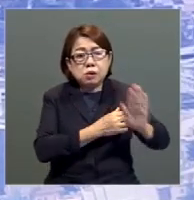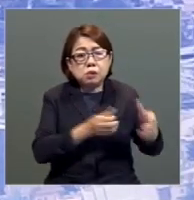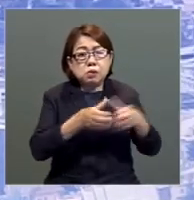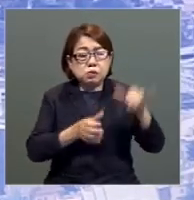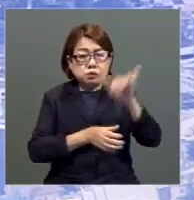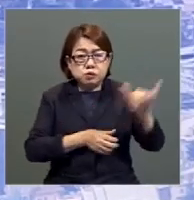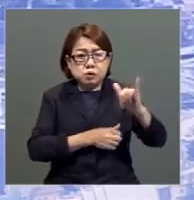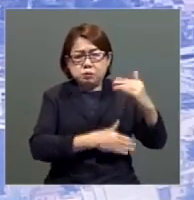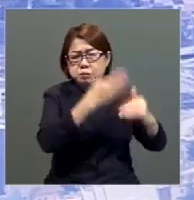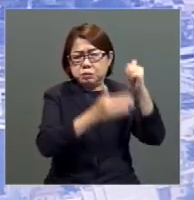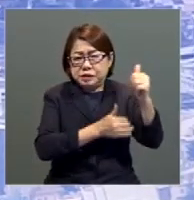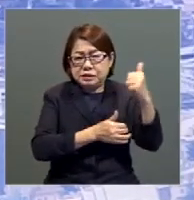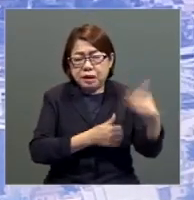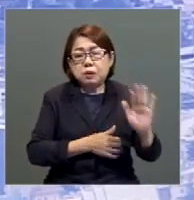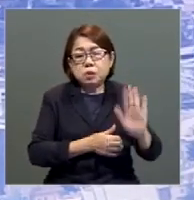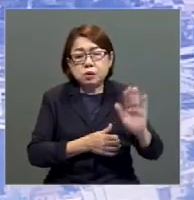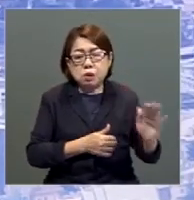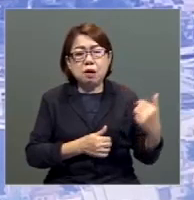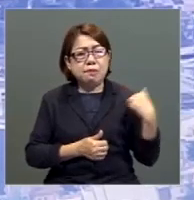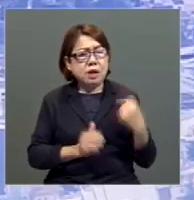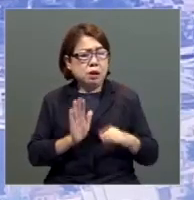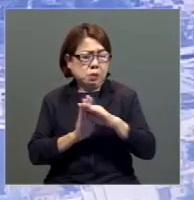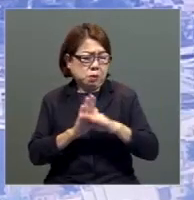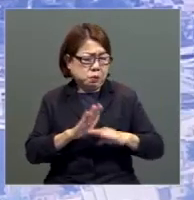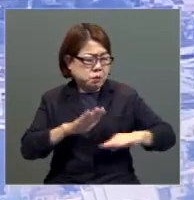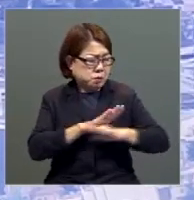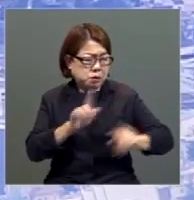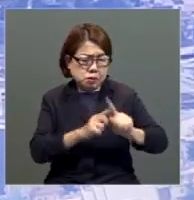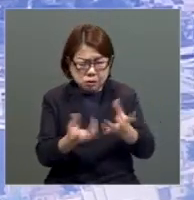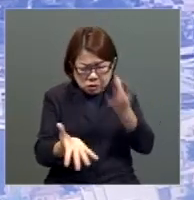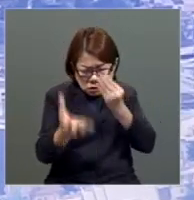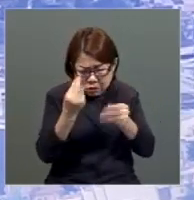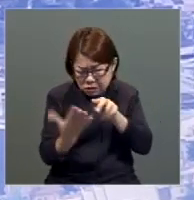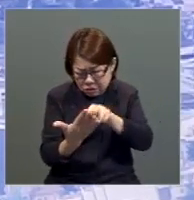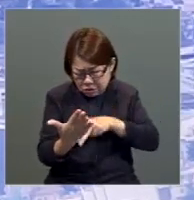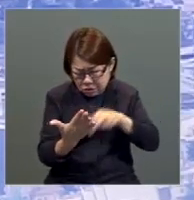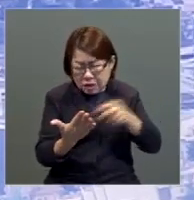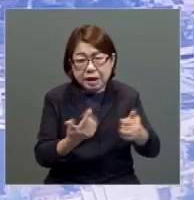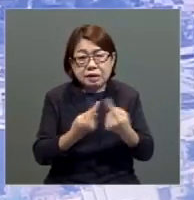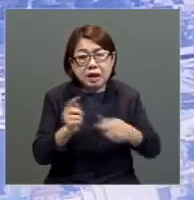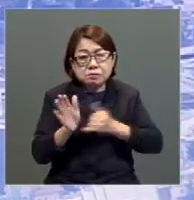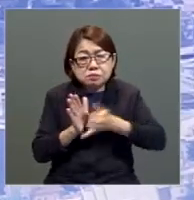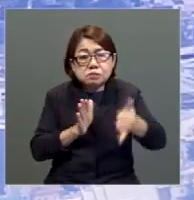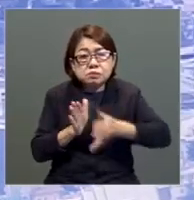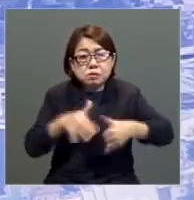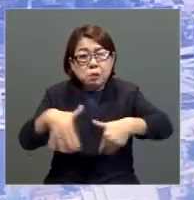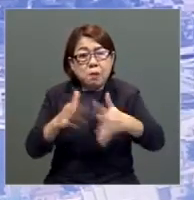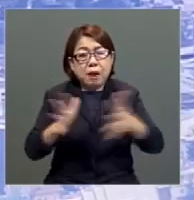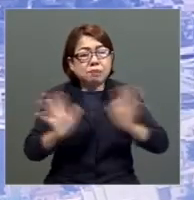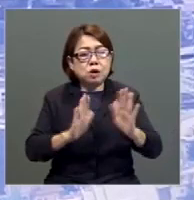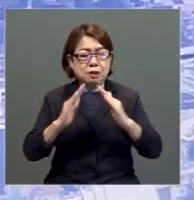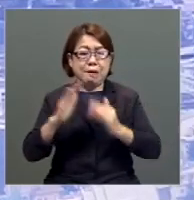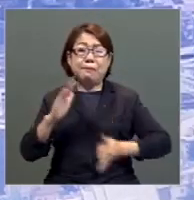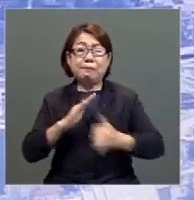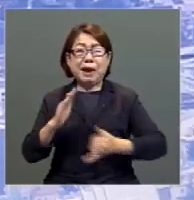ศที่พัฒนาแล้วแล้วก็มีชุดข้อมูลที่ท่านจะศึกษาหาได้ถ้าท่านไม่ไปในที่ชุมชนท่านอยู่ในบ้านถ้าเป็นอย่างนัก